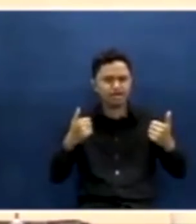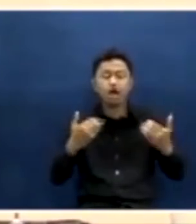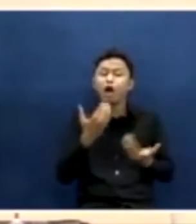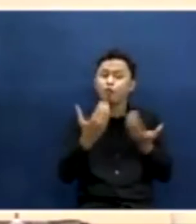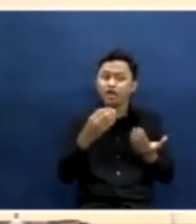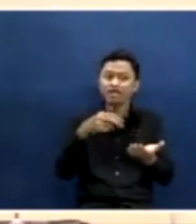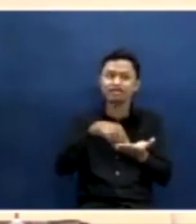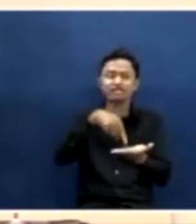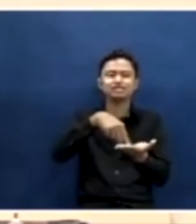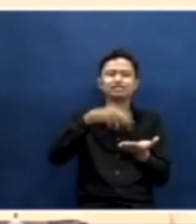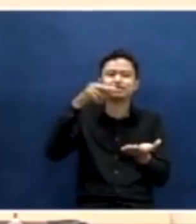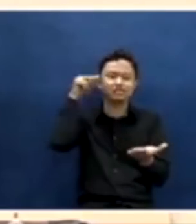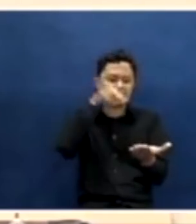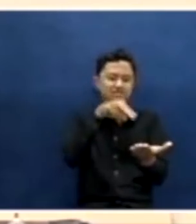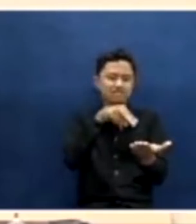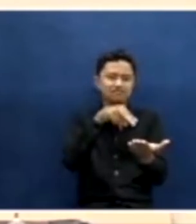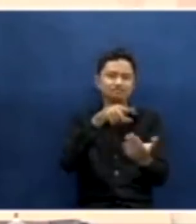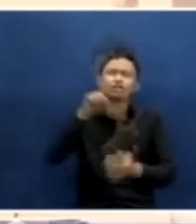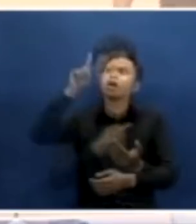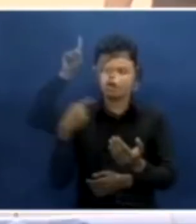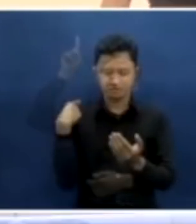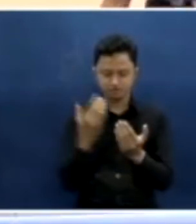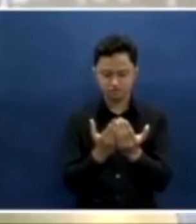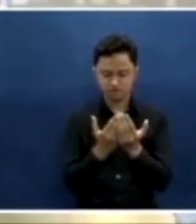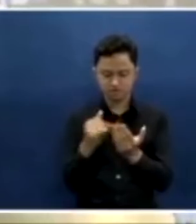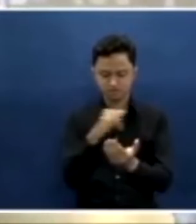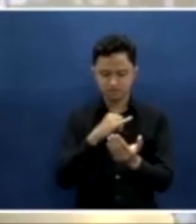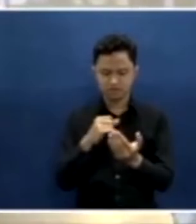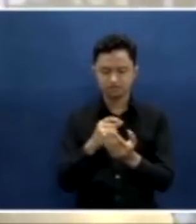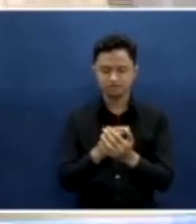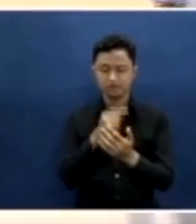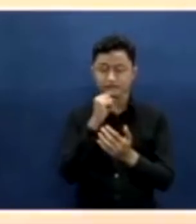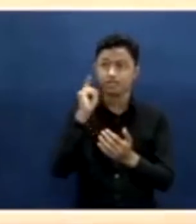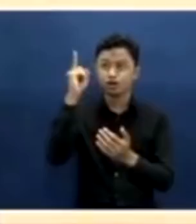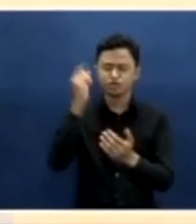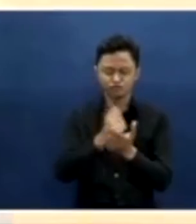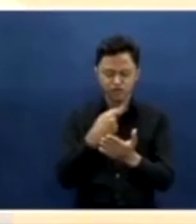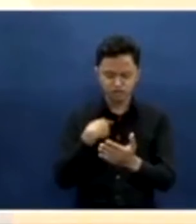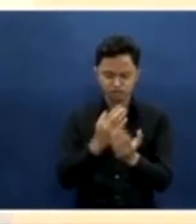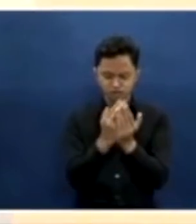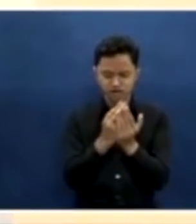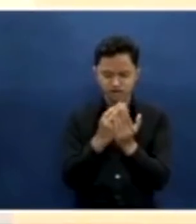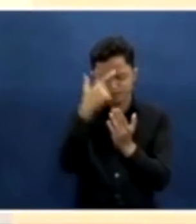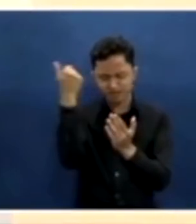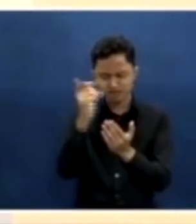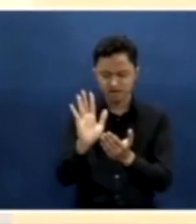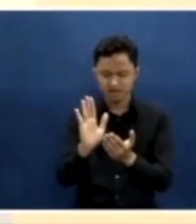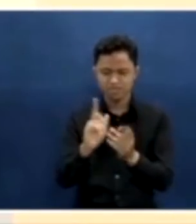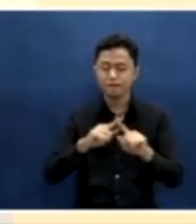kita Semoga Allah memberkahi bertemu di dunia bertetangga di surga tapi Insya Allah mungkin dengan kebersamaan ini